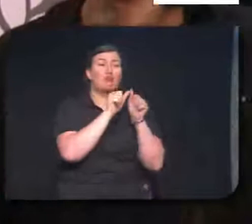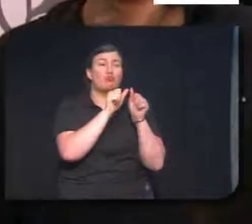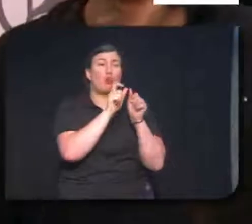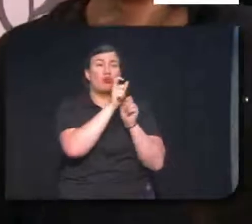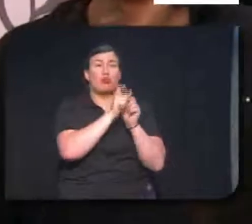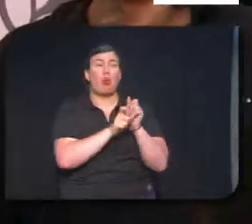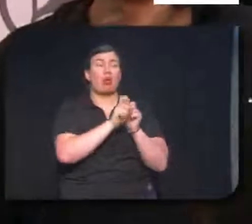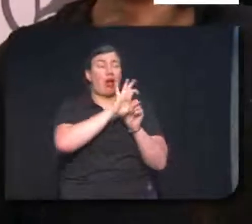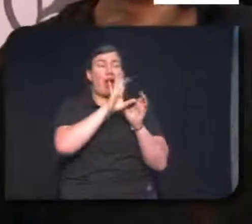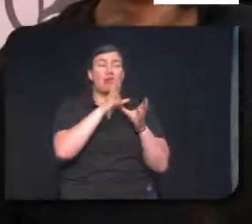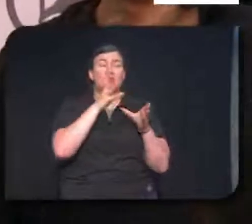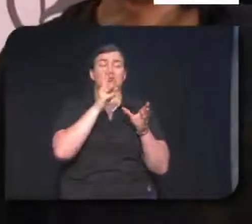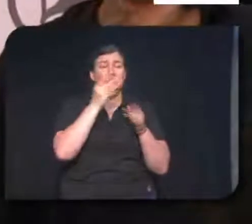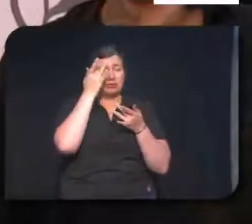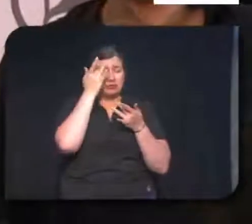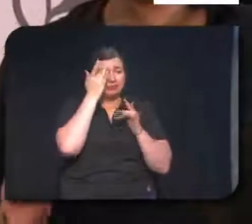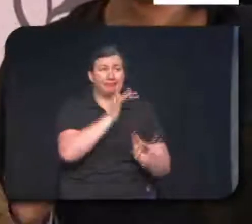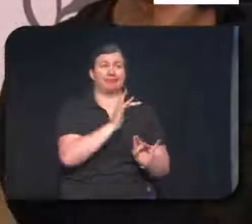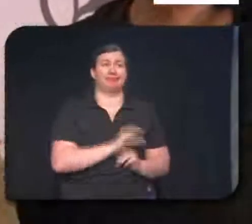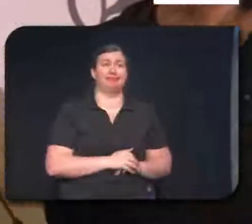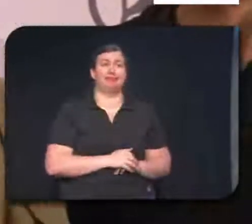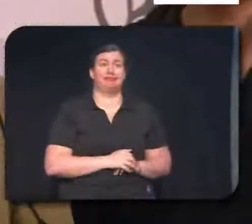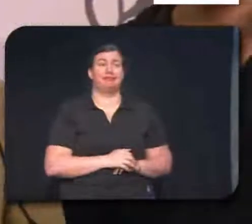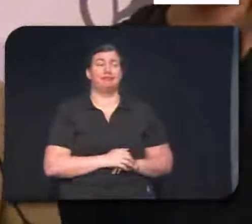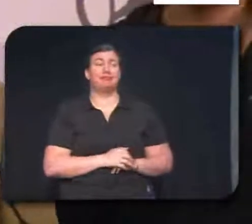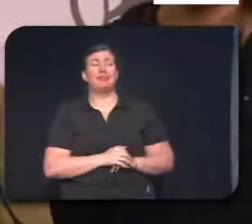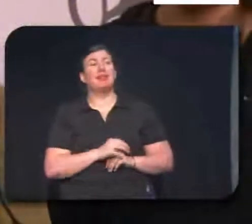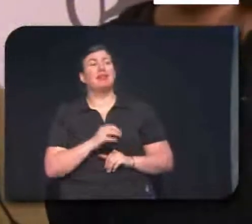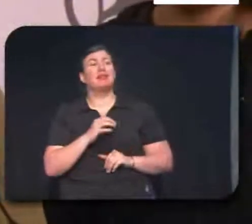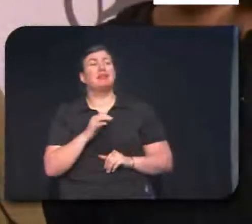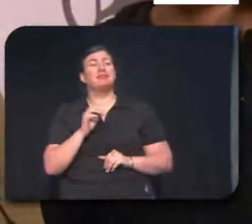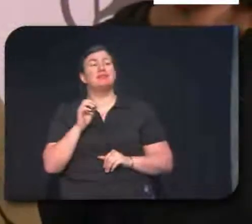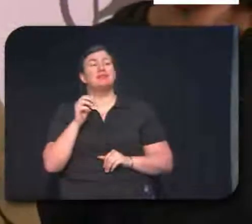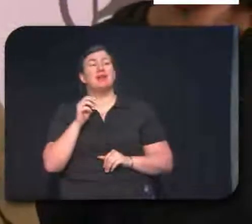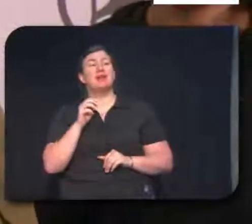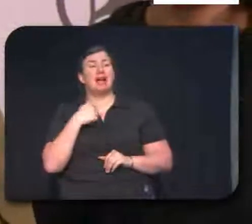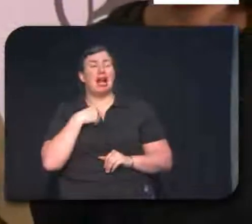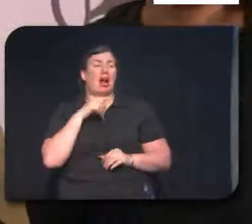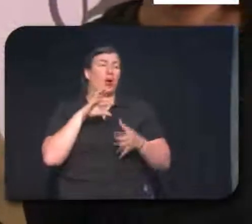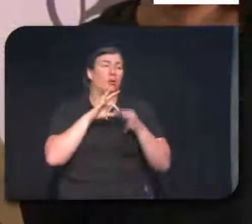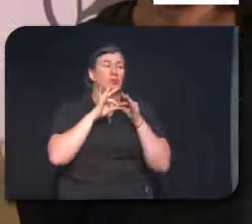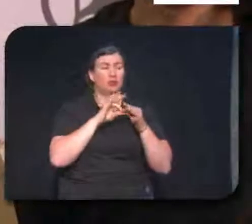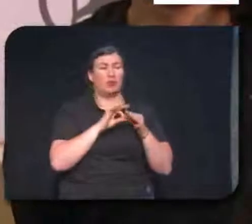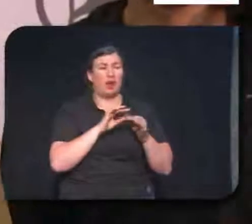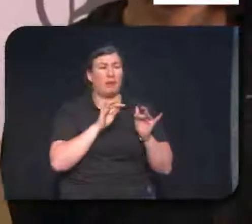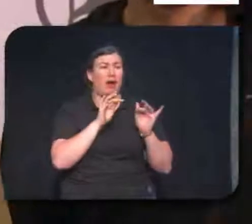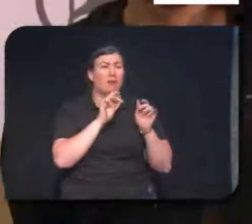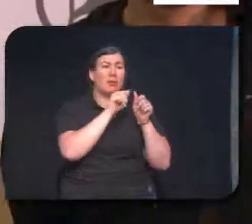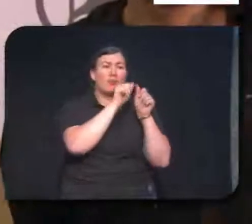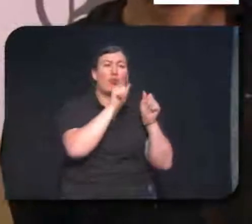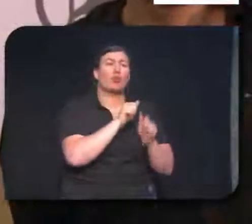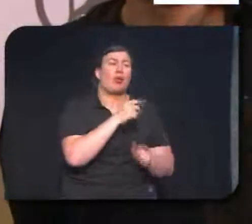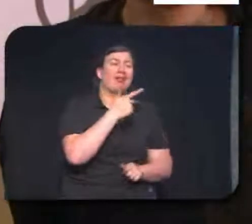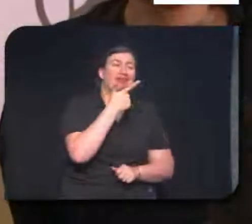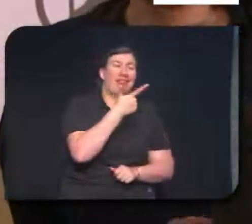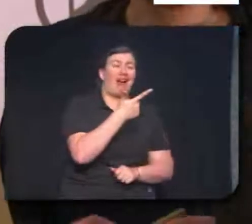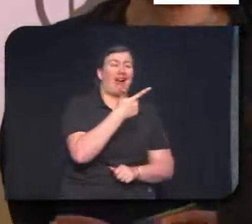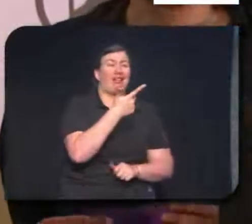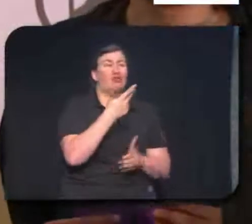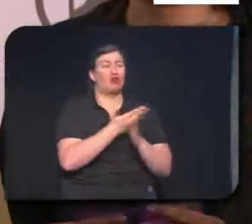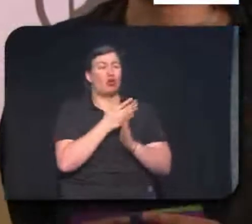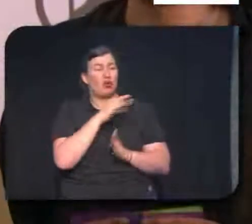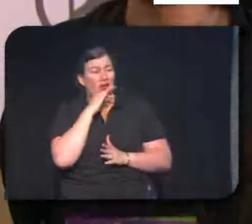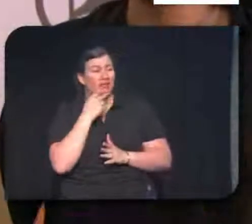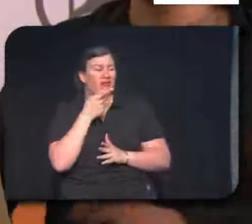zuzustimmen was die ich möchte mal kurz darauf eingehen was zum Modul 3 angemerkt wurde mit der Umwandlung von Fremden